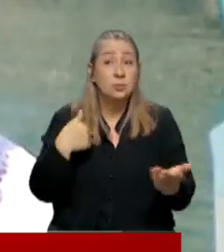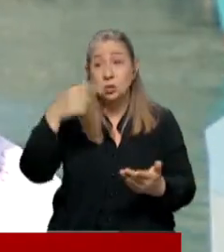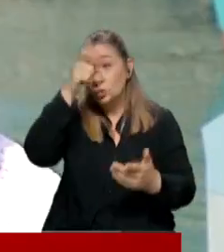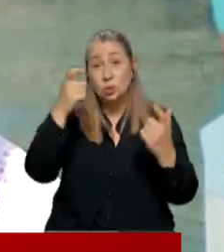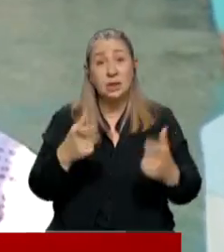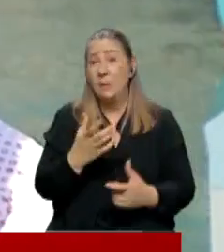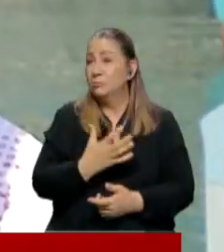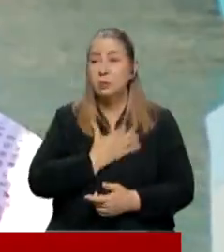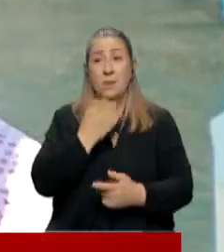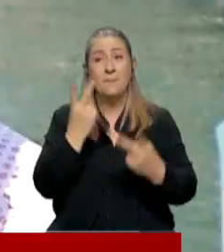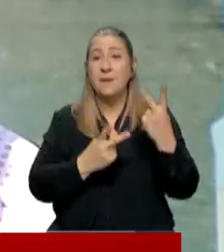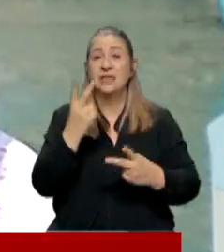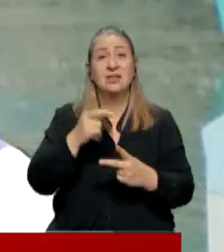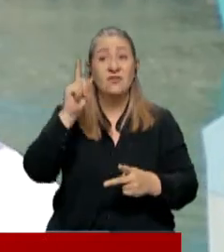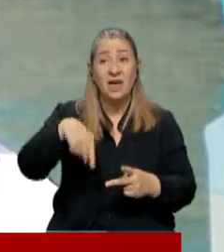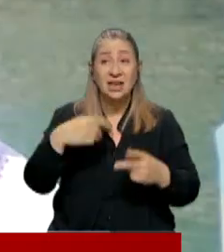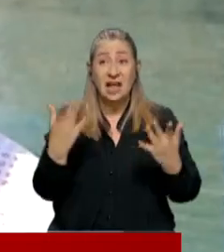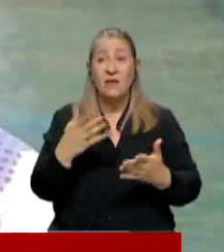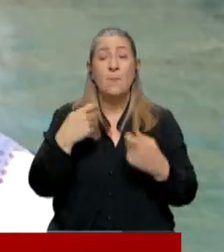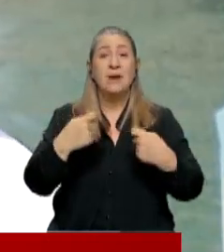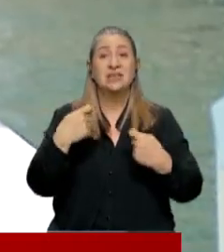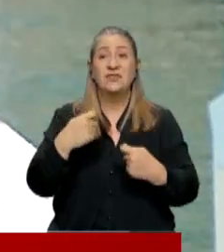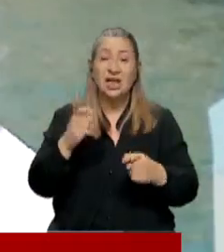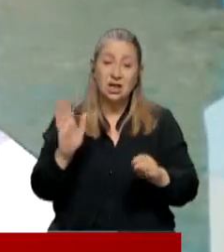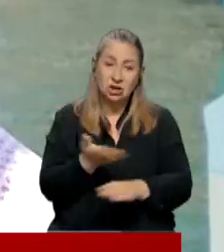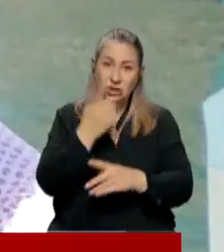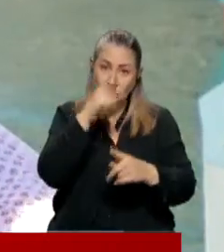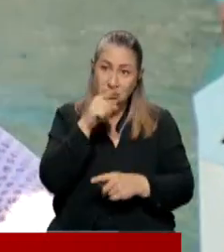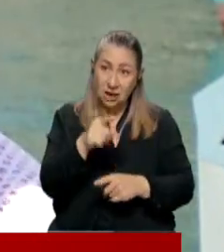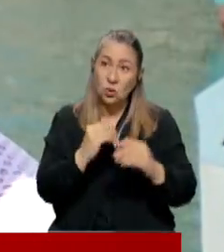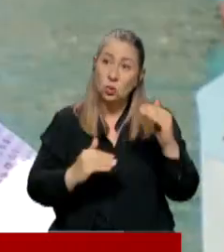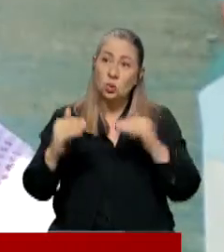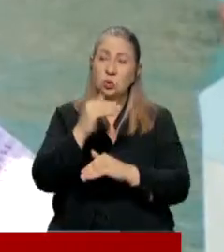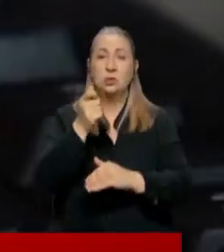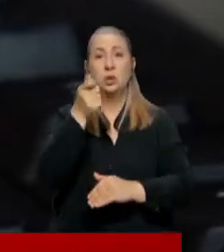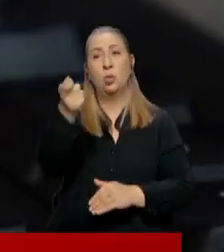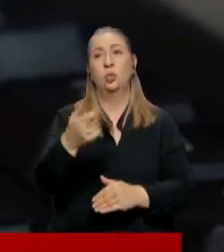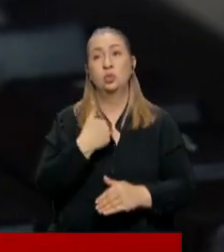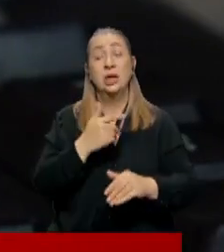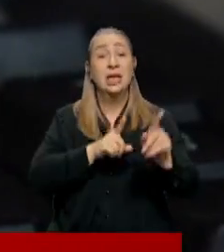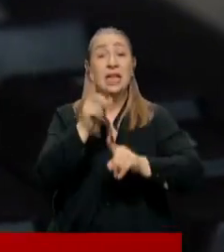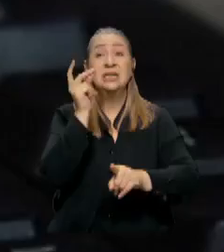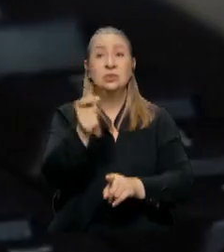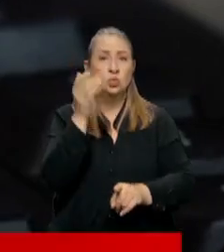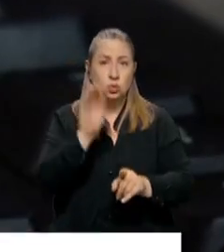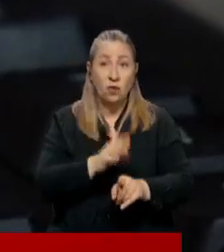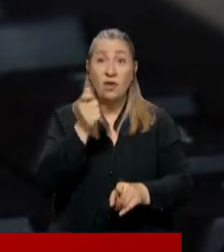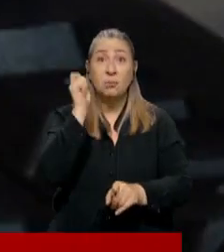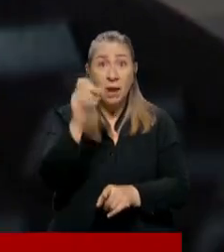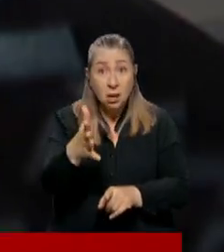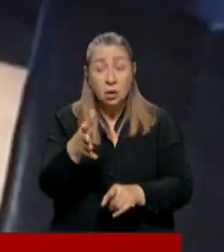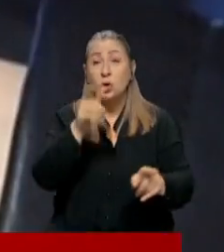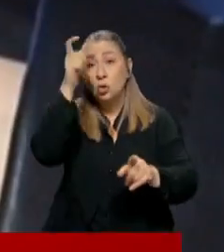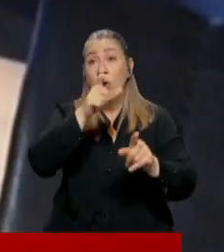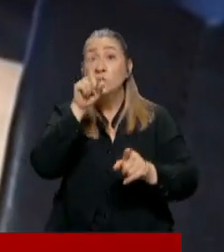ülkede maalesef bazı şeyler vergiden ve maliyetten geçtiği için yüksek ücret ödüyoruz. İnternet hızı düşük, fiyat pahalı.